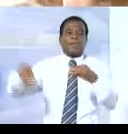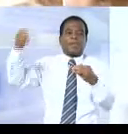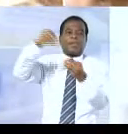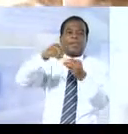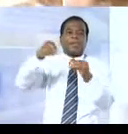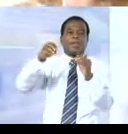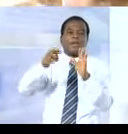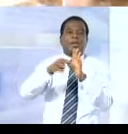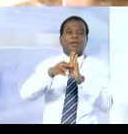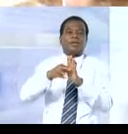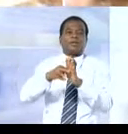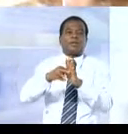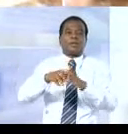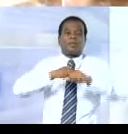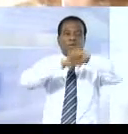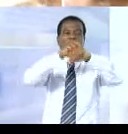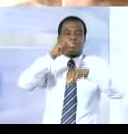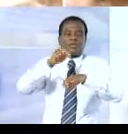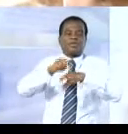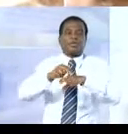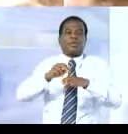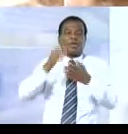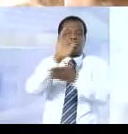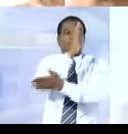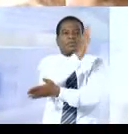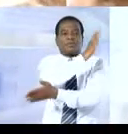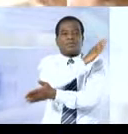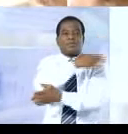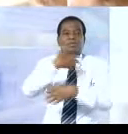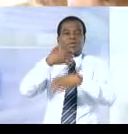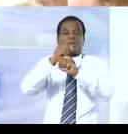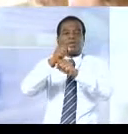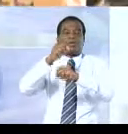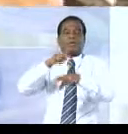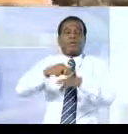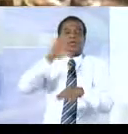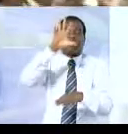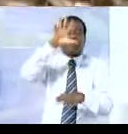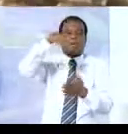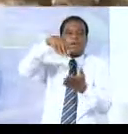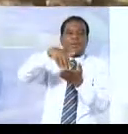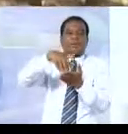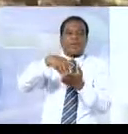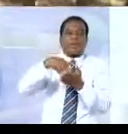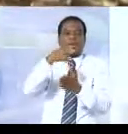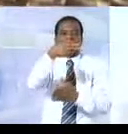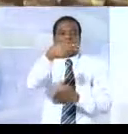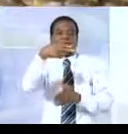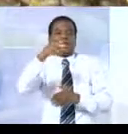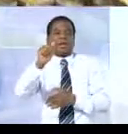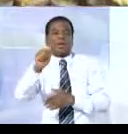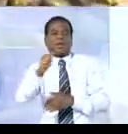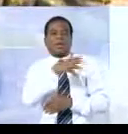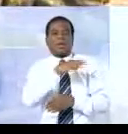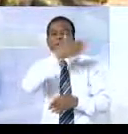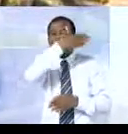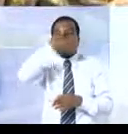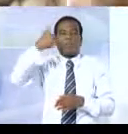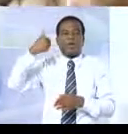renforcement de la protection des forêts, la création d'au moins 5000 hectares de nouveaux reboisements par an, une meilleure